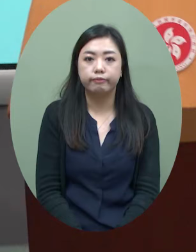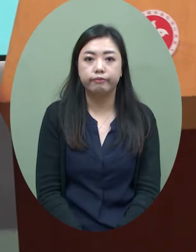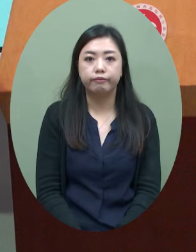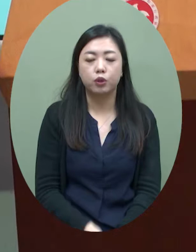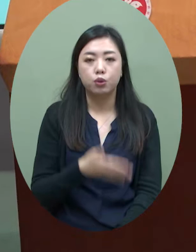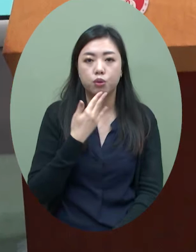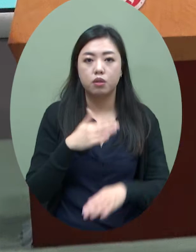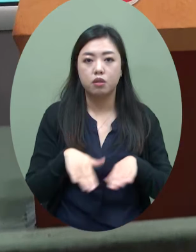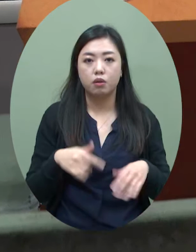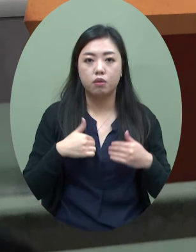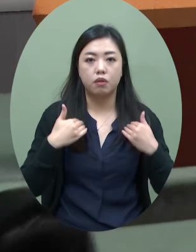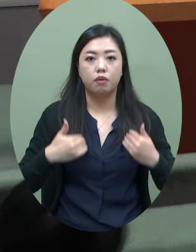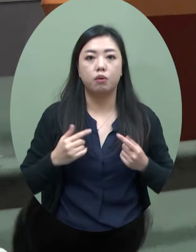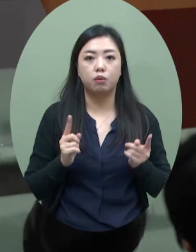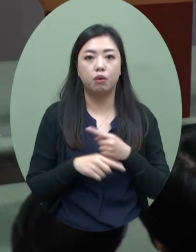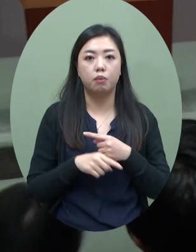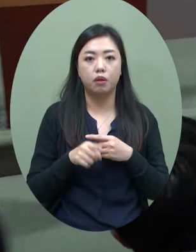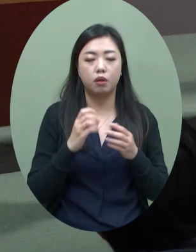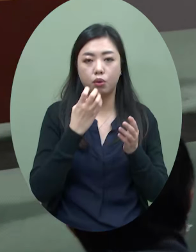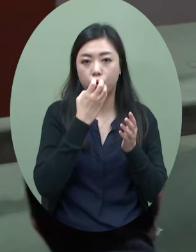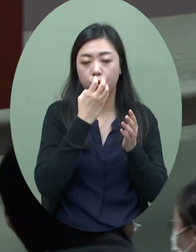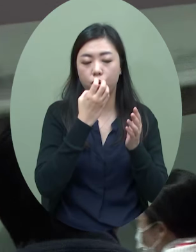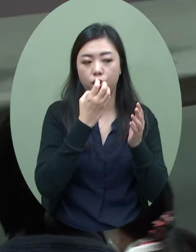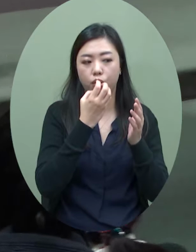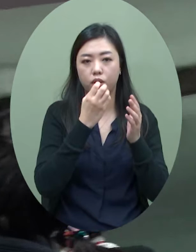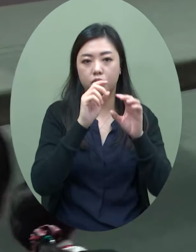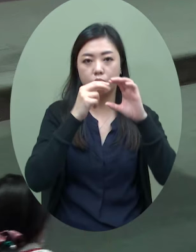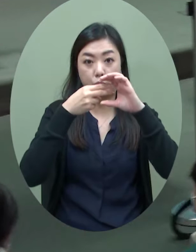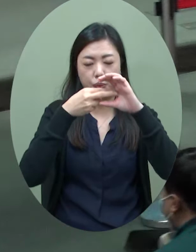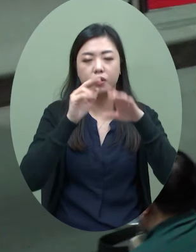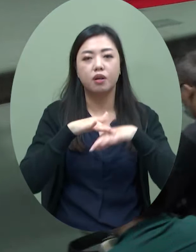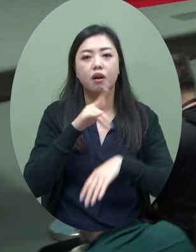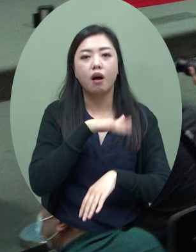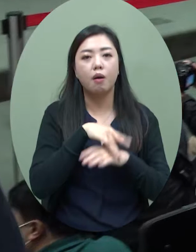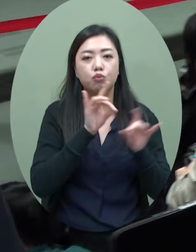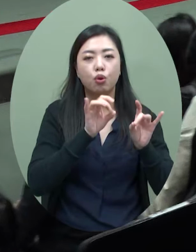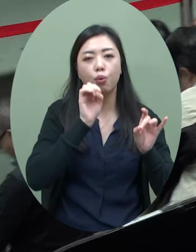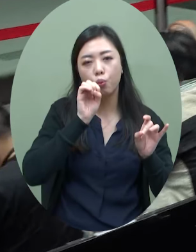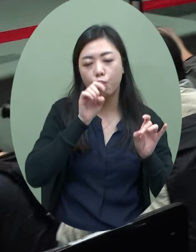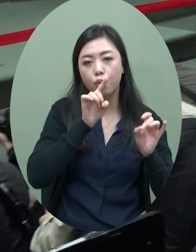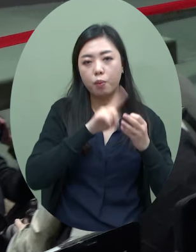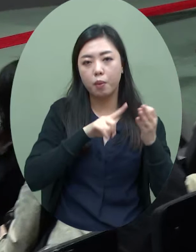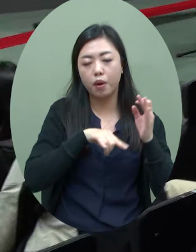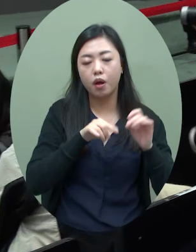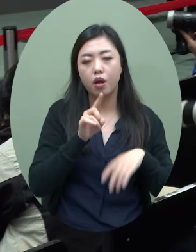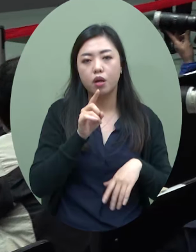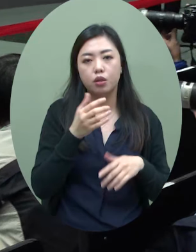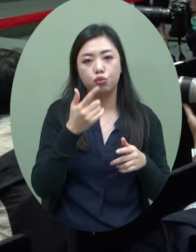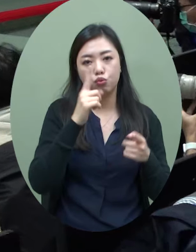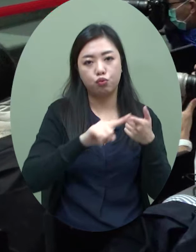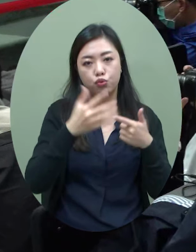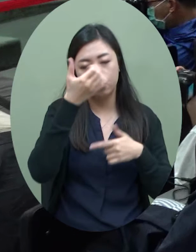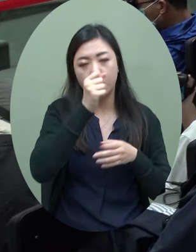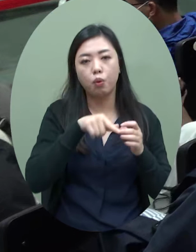早晨 TVB， 想問一下咧，張曉明副主任到港啦，即係林太咧會唔會去拜會咧？會同佢表達啲咩意見啦？例如資